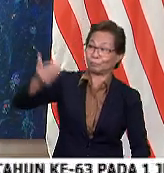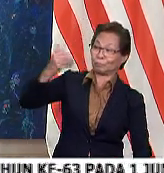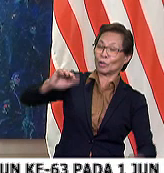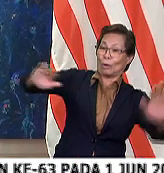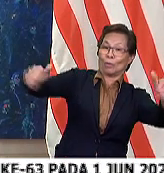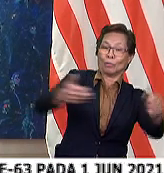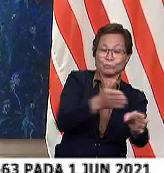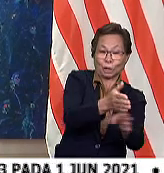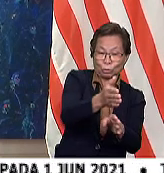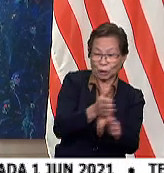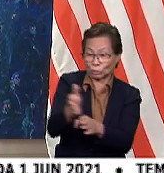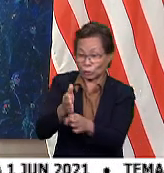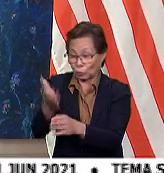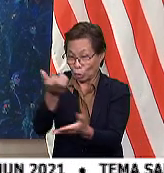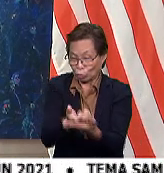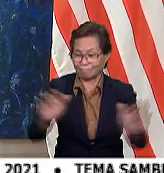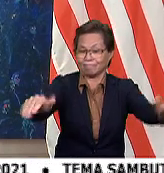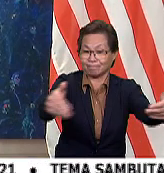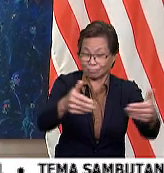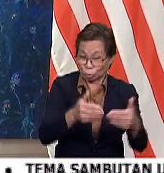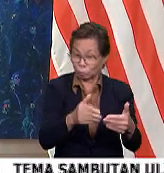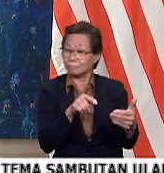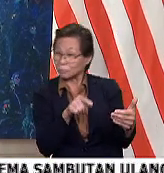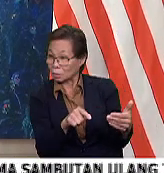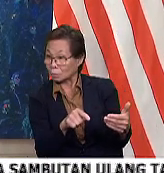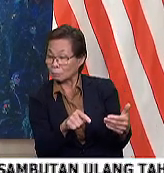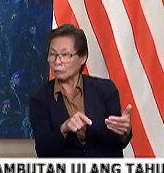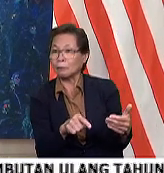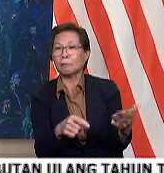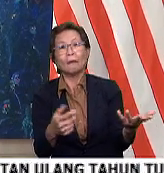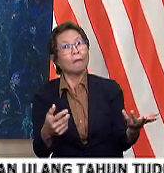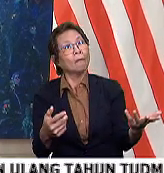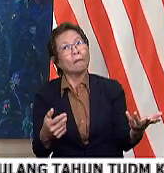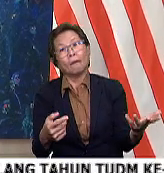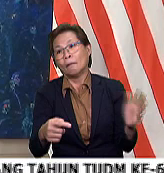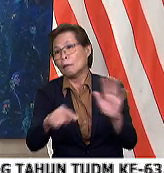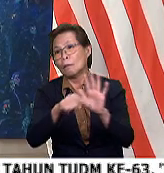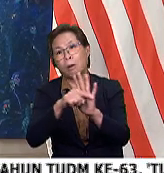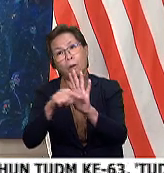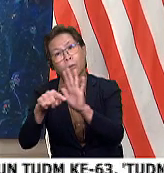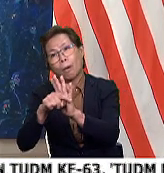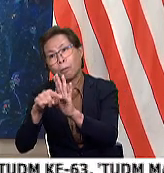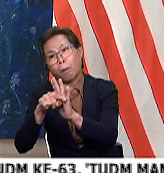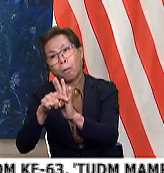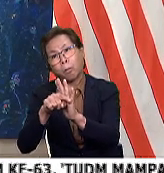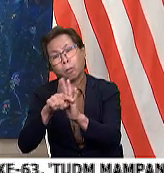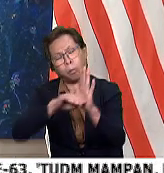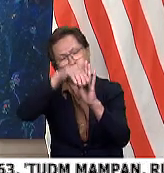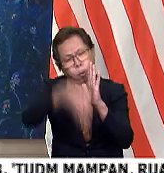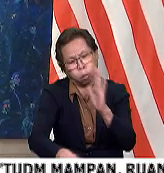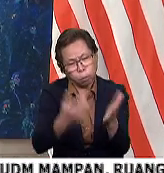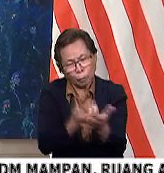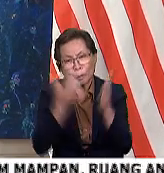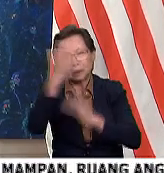penutupan sektor-sektor ekonomi akan memberi kesan yang amat besar kepada ekonomi negara dan